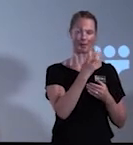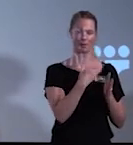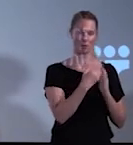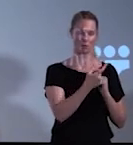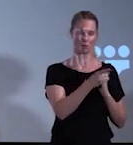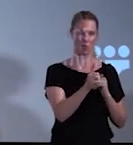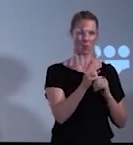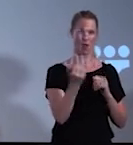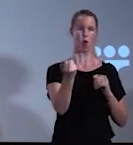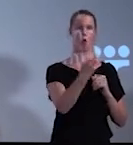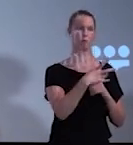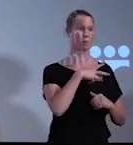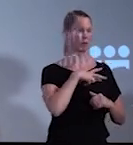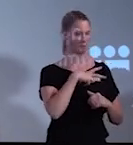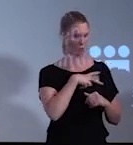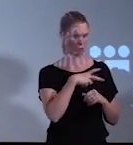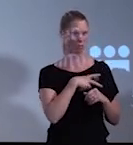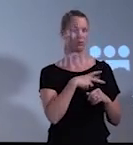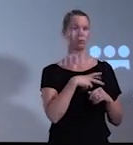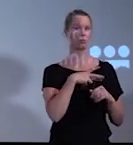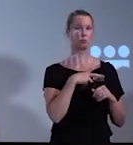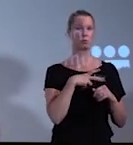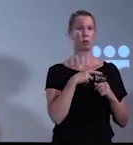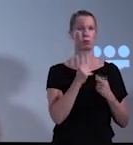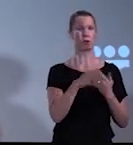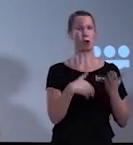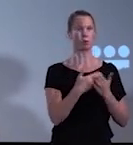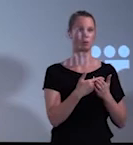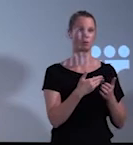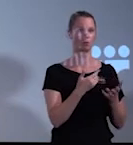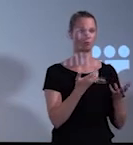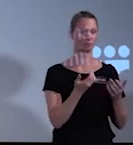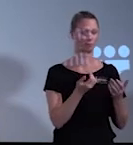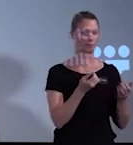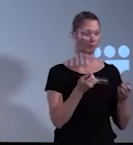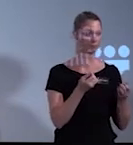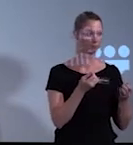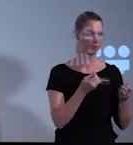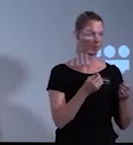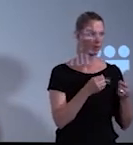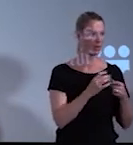är övriga, privata, handelsbolag, kommanditbolag och så vidare. Så